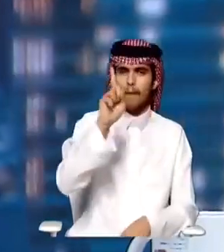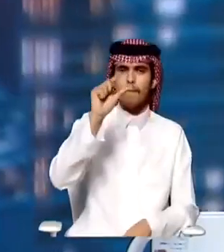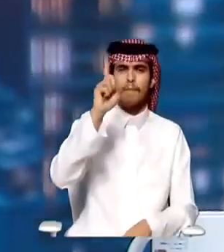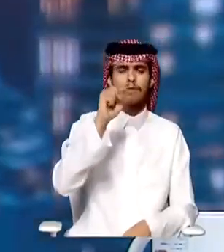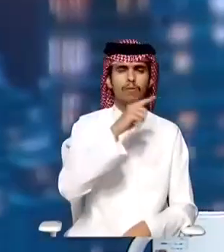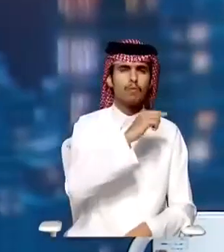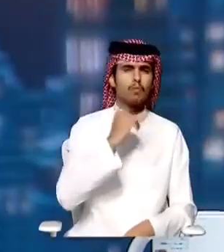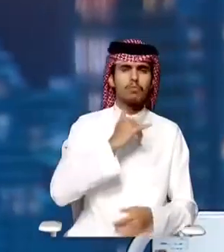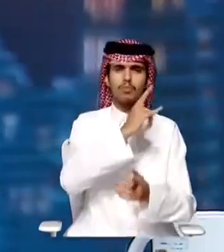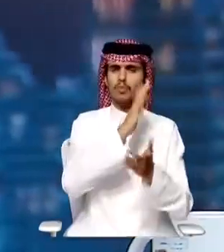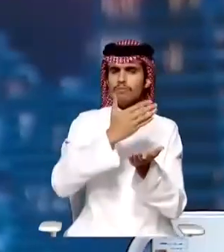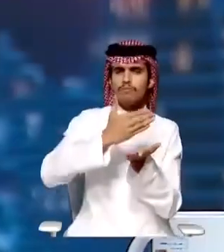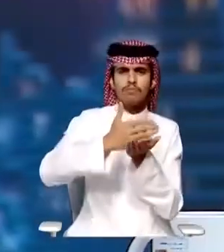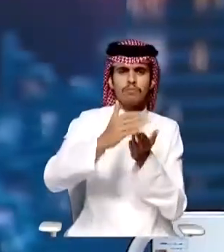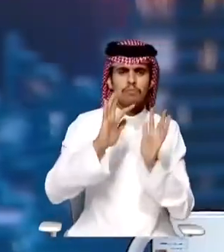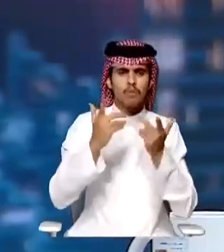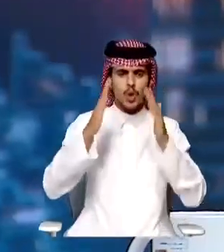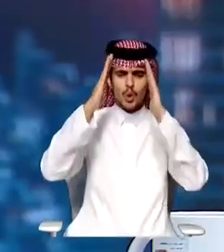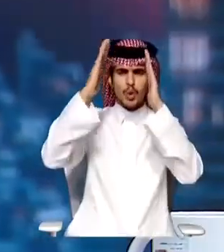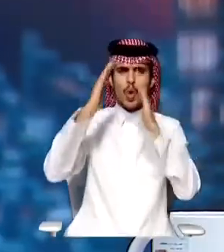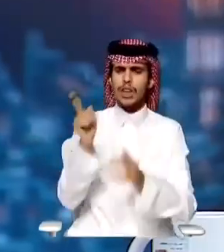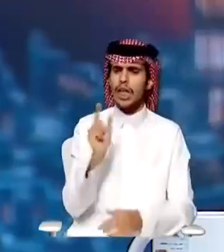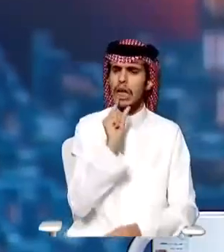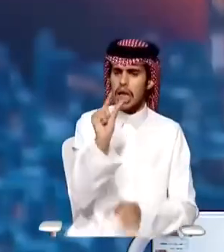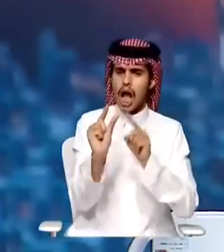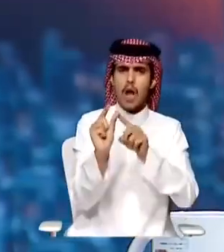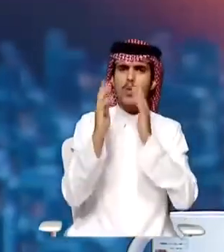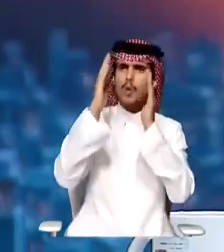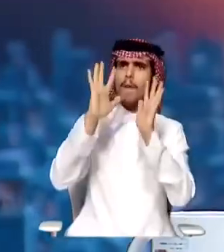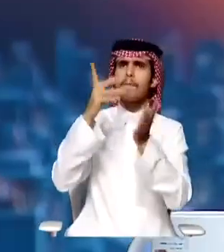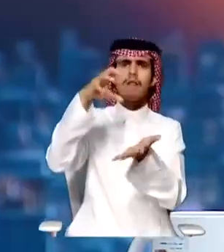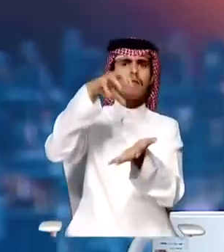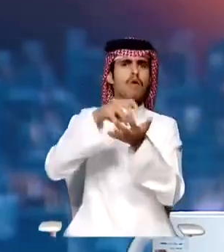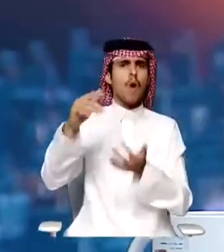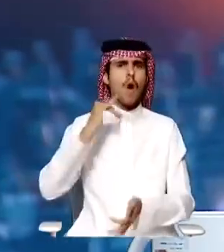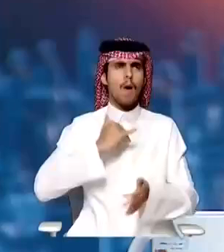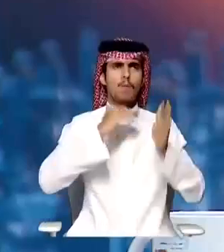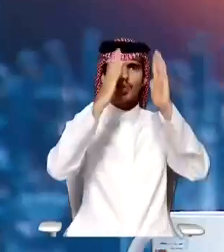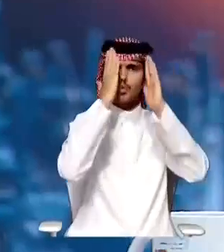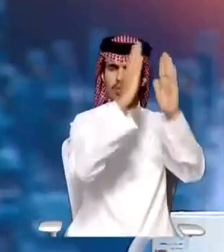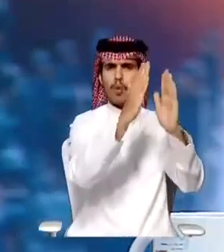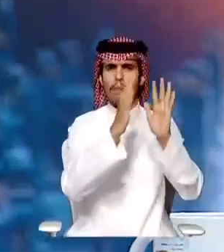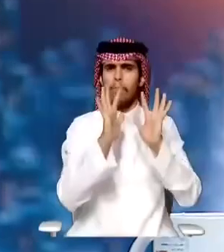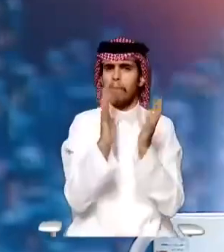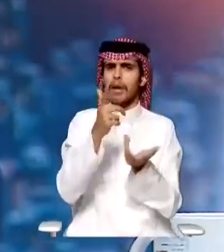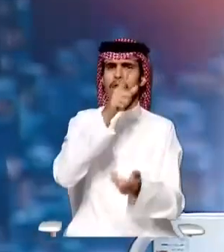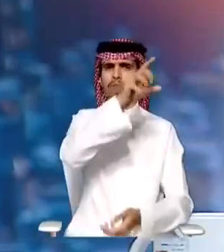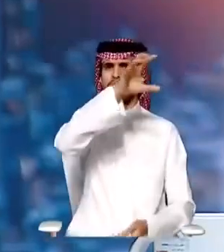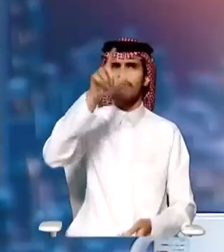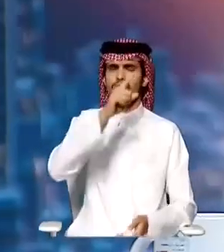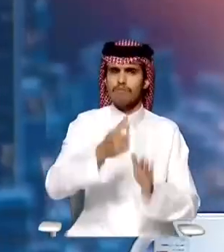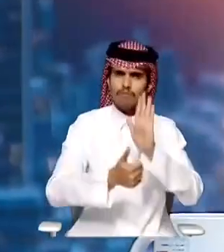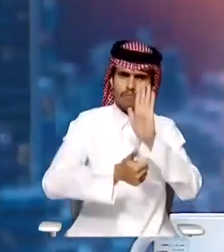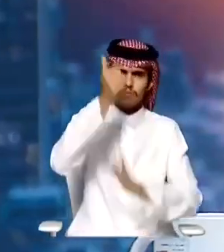لمن يقولون شكرا لاي جهه لاي مكان تعاملوا معه وكان فيه اخذ في